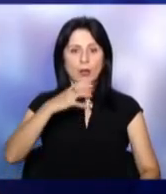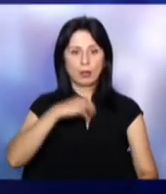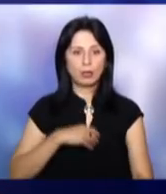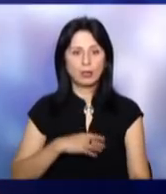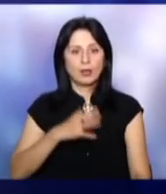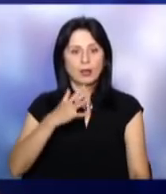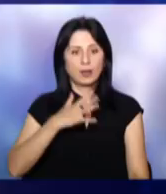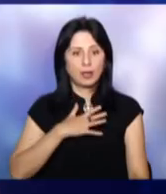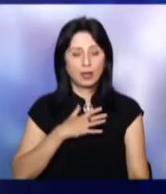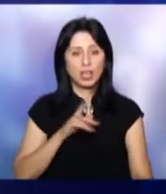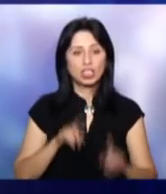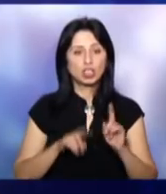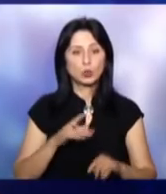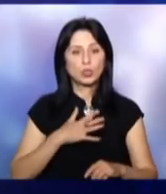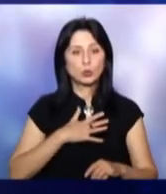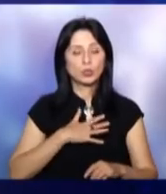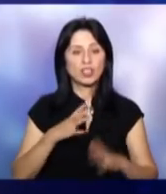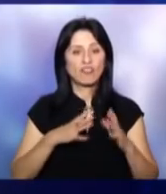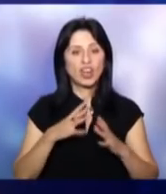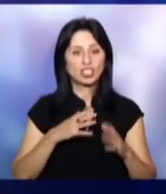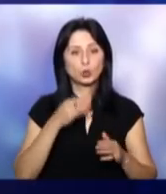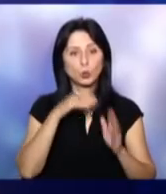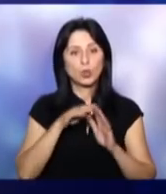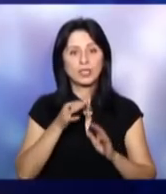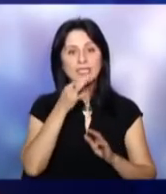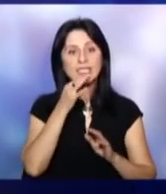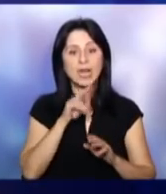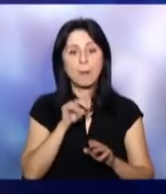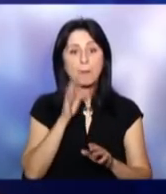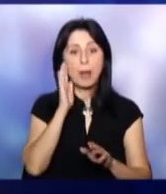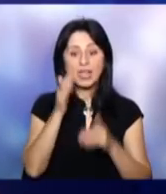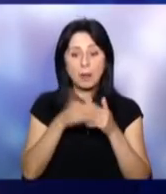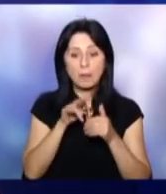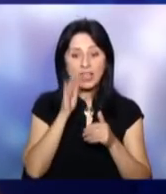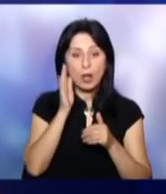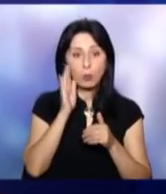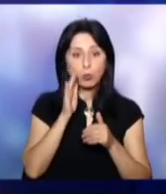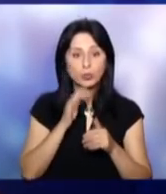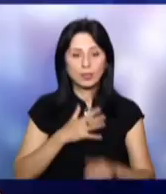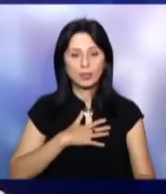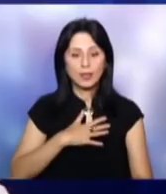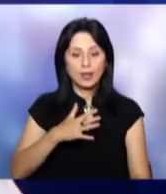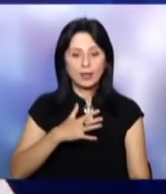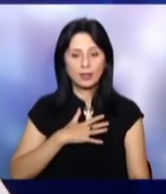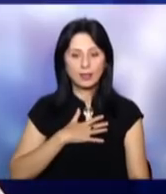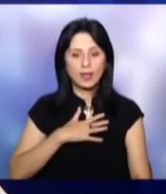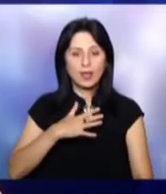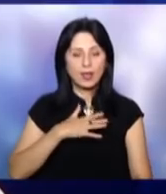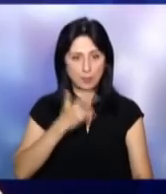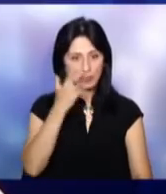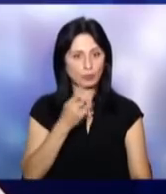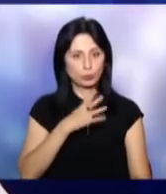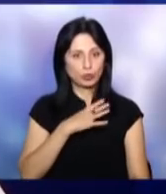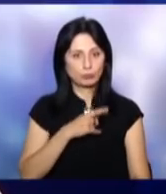ჩაისუნთქოს, მაგრამ ზოგადად ეს უთქვითი ვარჯიშები უკეთესია, სანამ პანიკური აშლილობა განვითარდება სისტემატურად, როგორც დისციპლინა რო